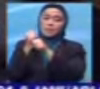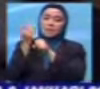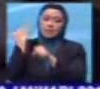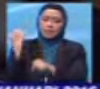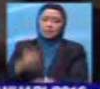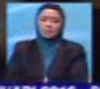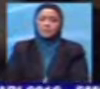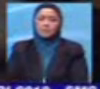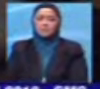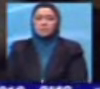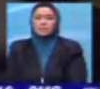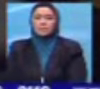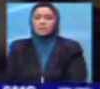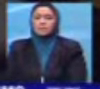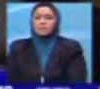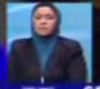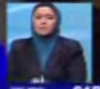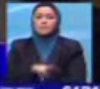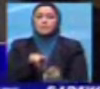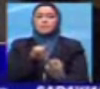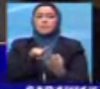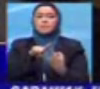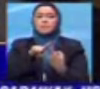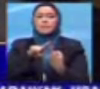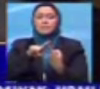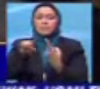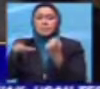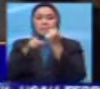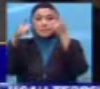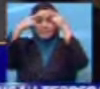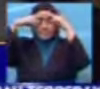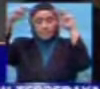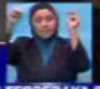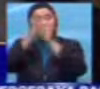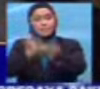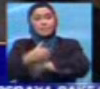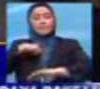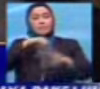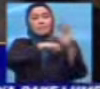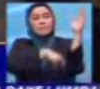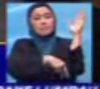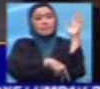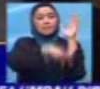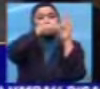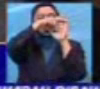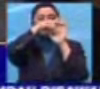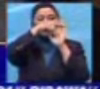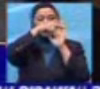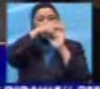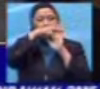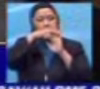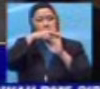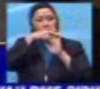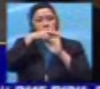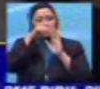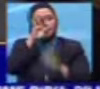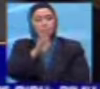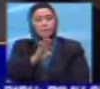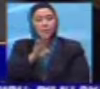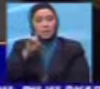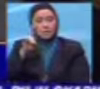TPM menjadi ahli parlimen Bagan Datuk sekitar tahun 1995, beliau telah menyatakan